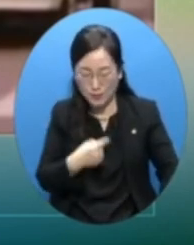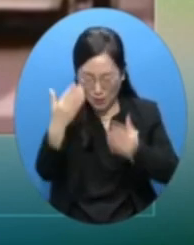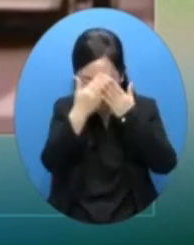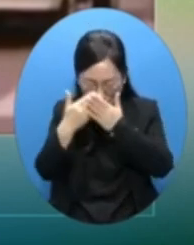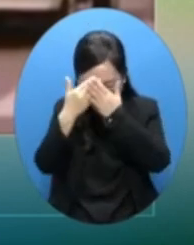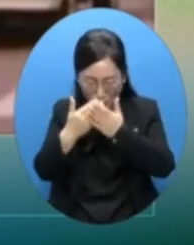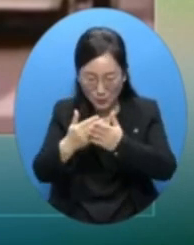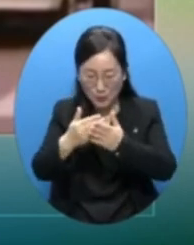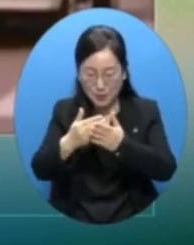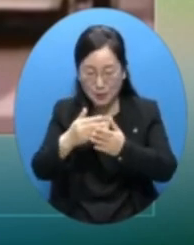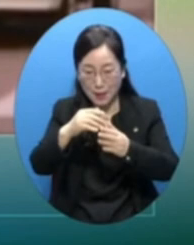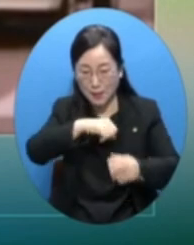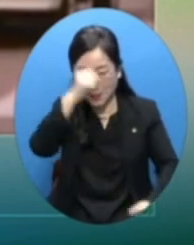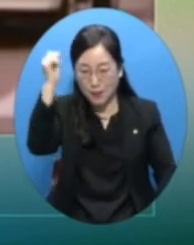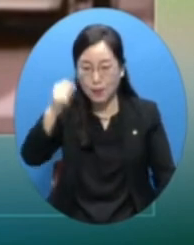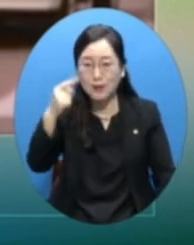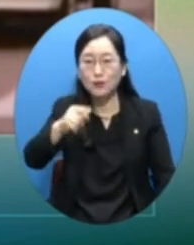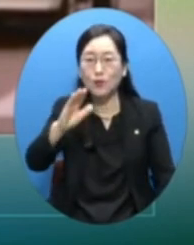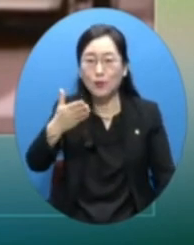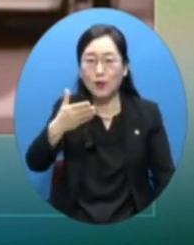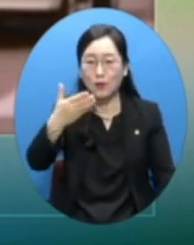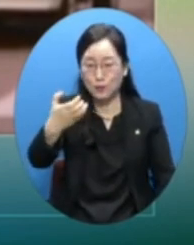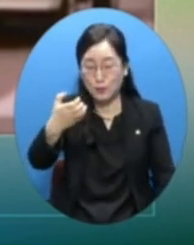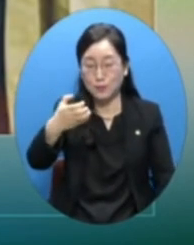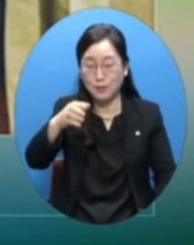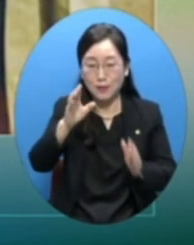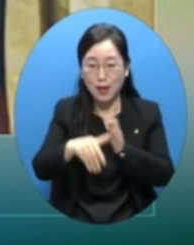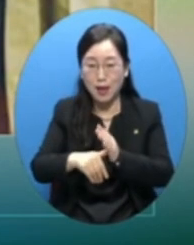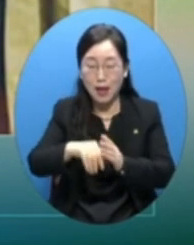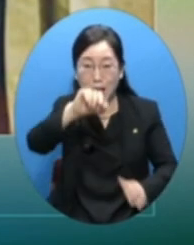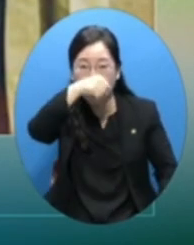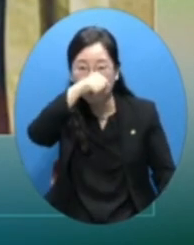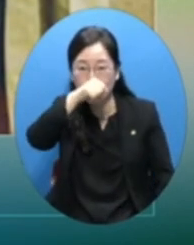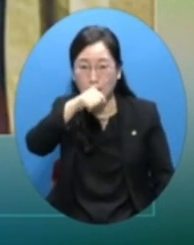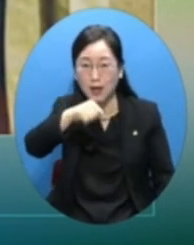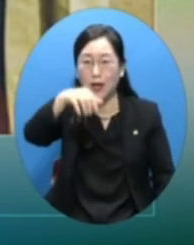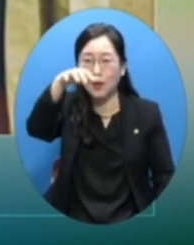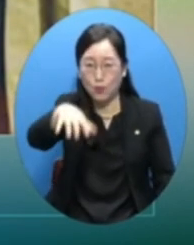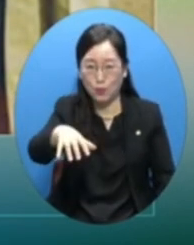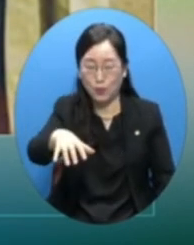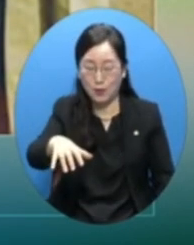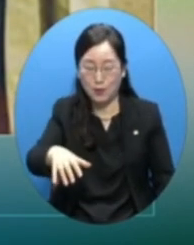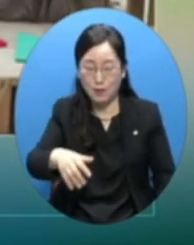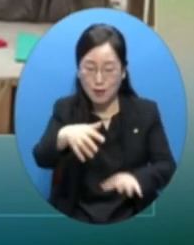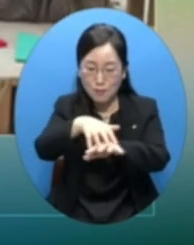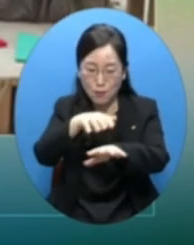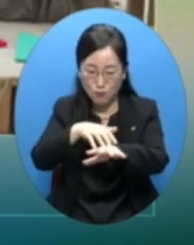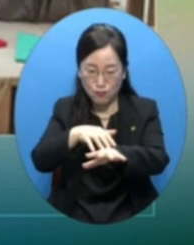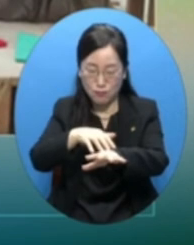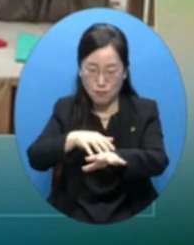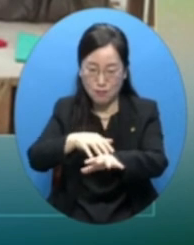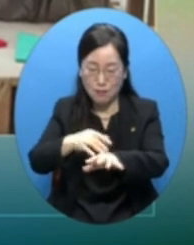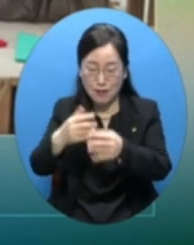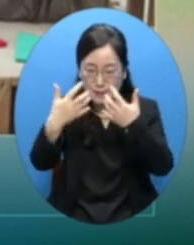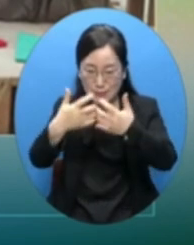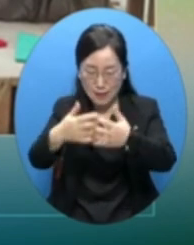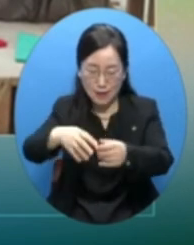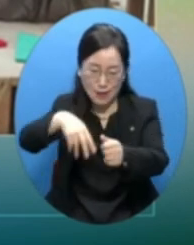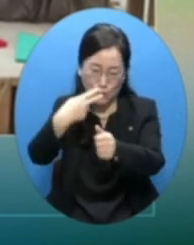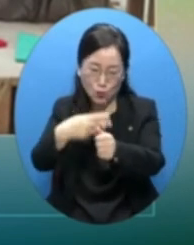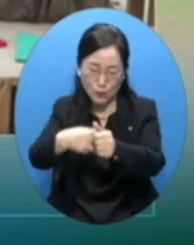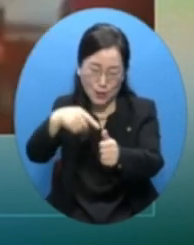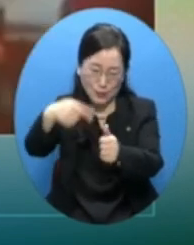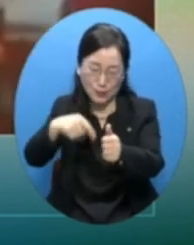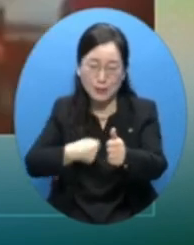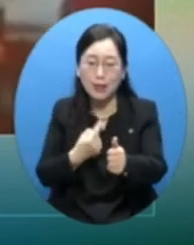합격하고 1990년은 아프리카 보츠완에 설립된 구도프 직업학교 편물교사로 14년 동안 자원봉사로 나가서